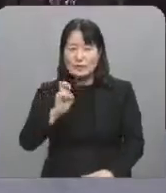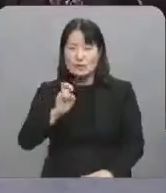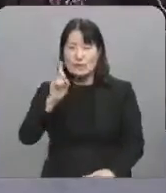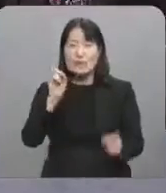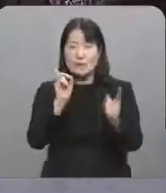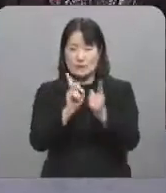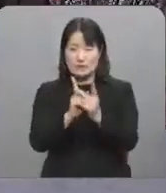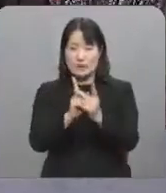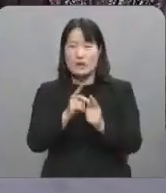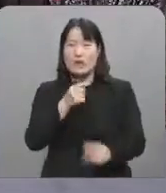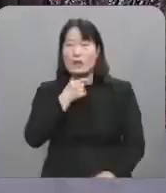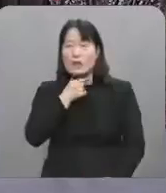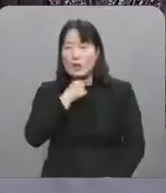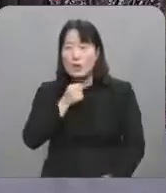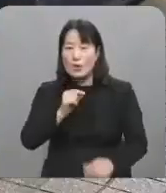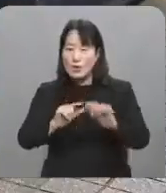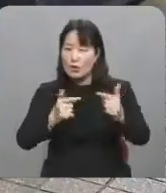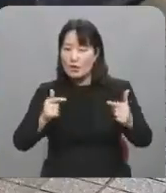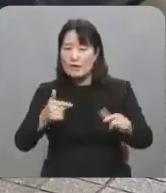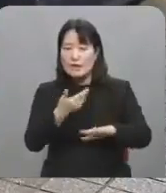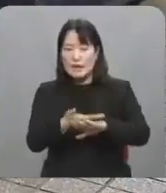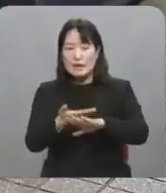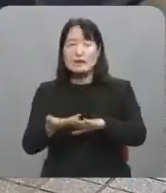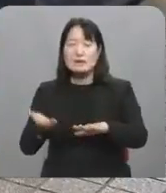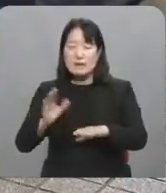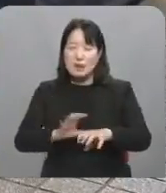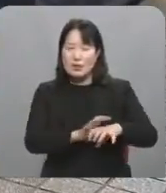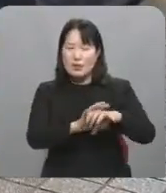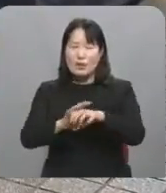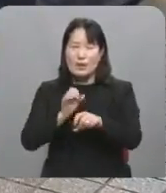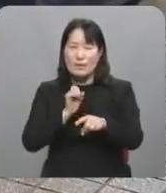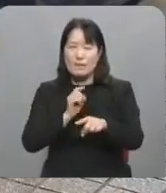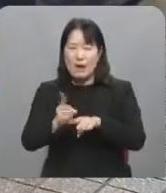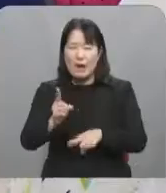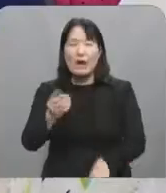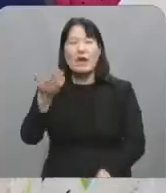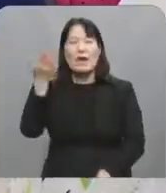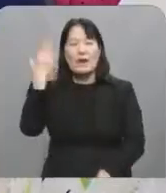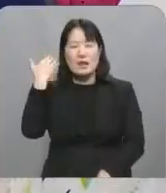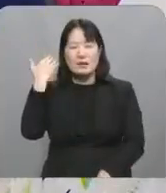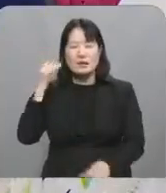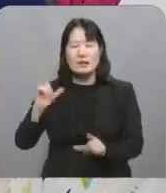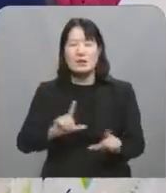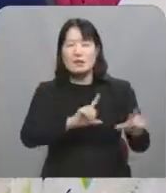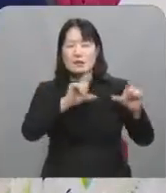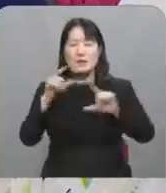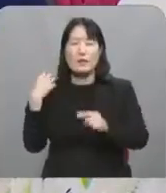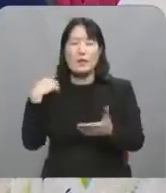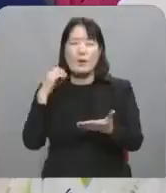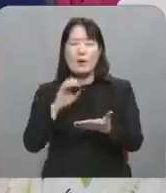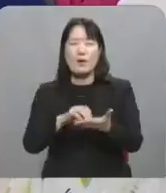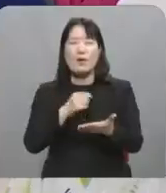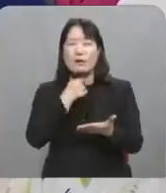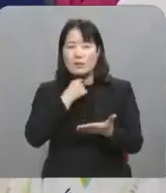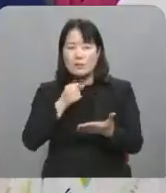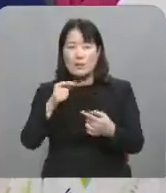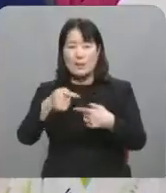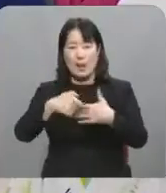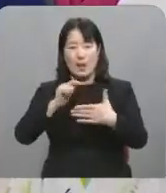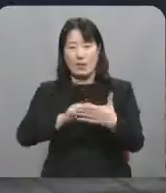제각각 다르겠지만 코로나19 위기를 끝내고 하루빨리 예전 일상을 되찾고 싶은 마음은 모두가